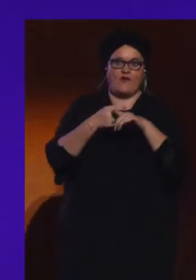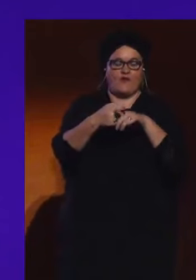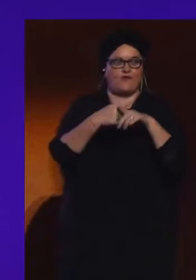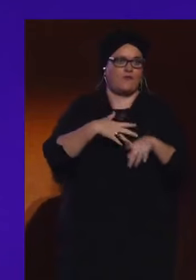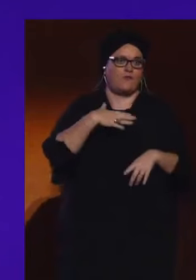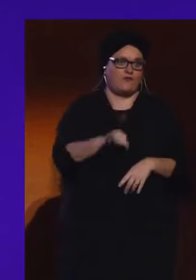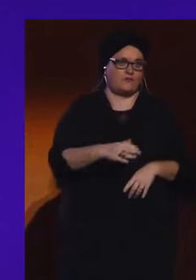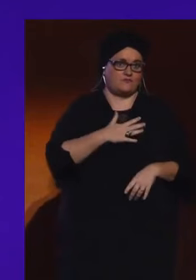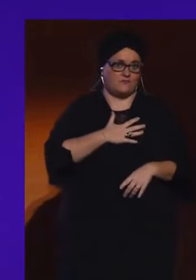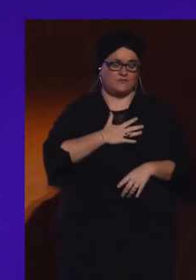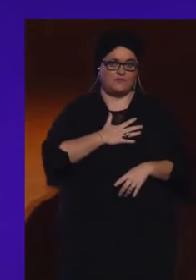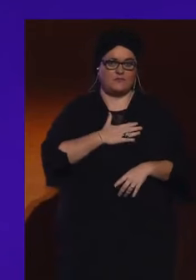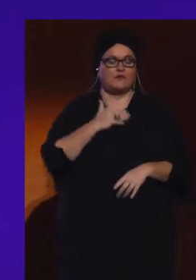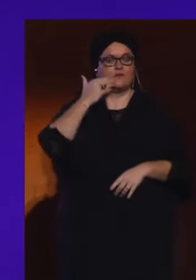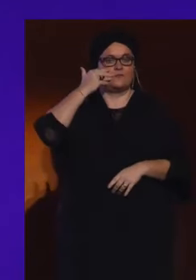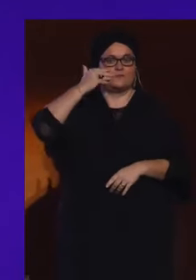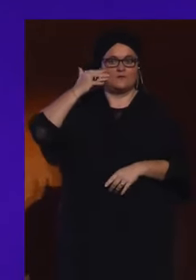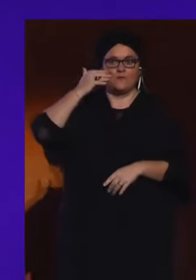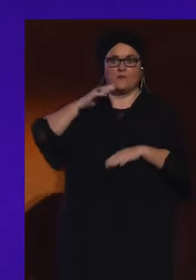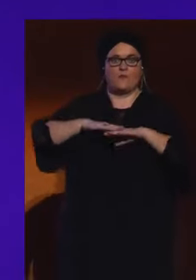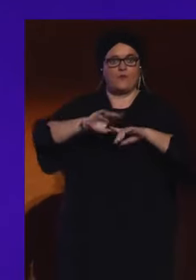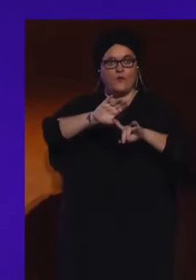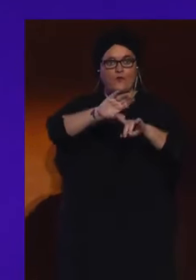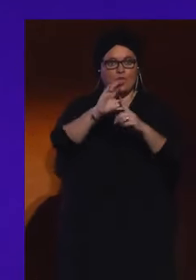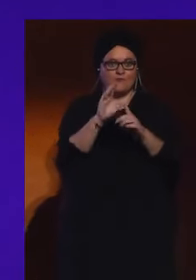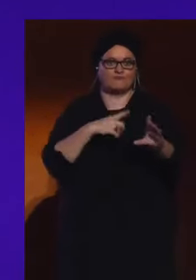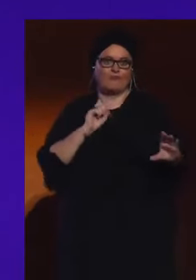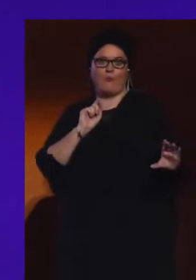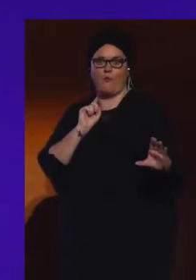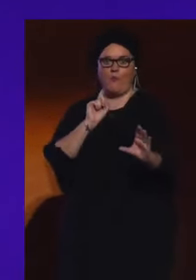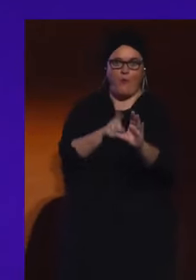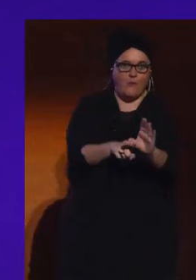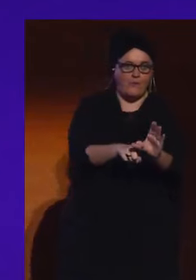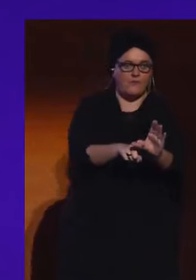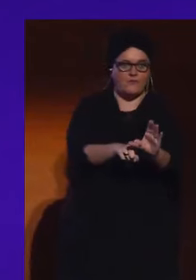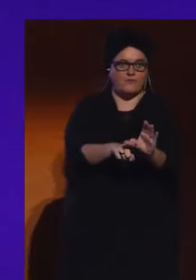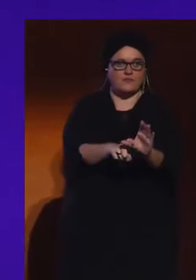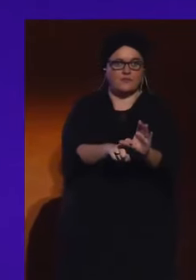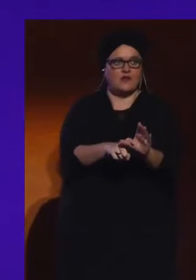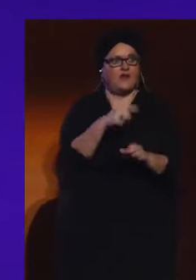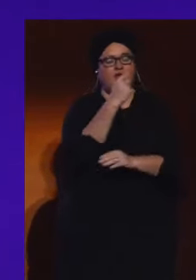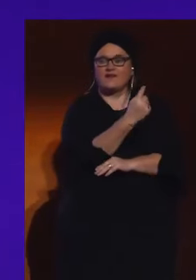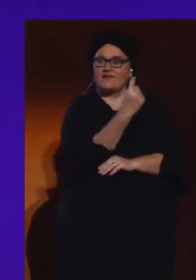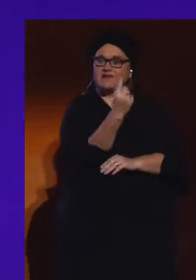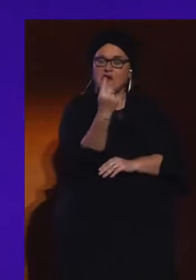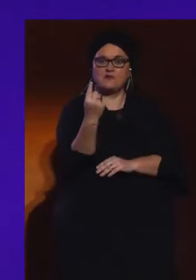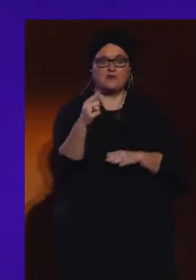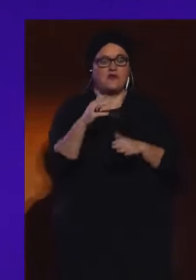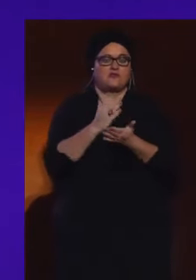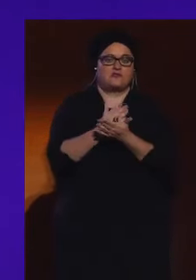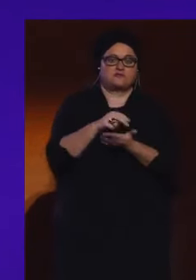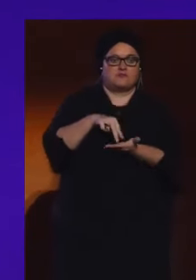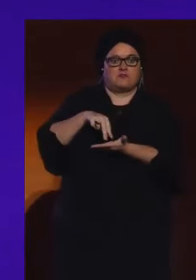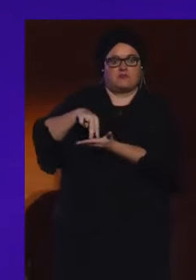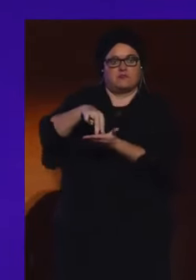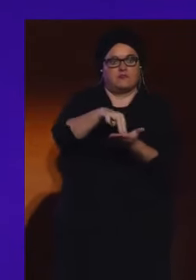delako niretzat. Privilegioa delako komunitate honen parte izatea. Bakoitzari tokatzen zaigun tokitik,